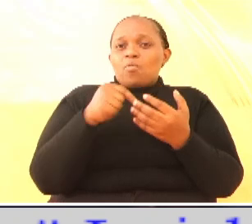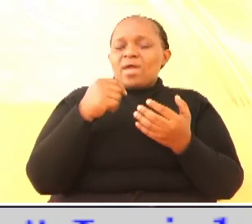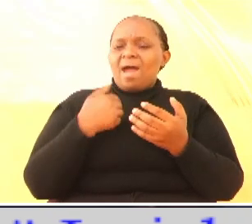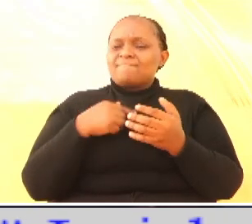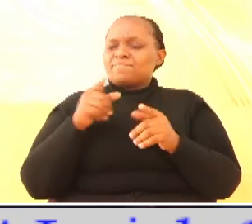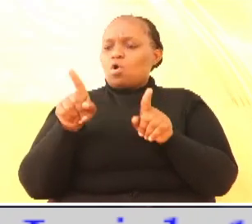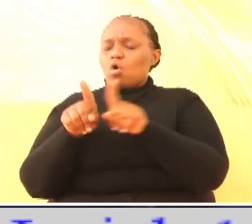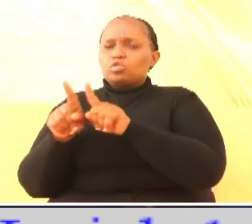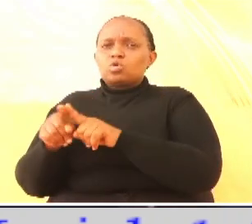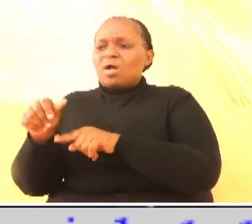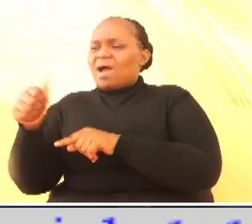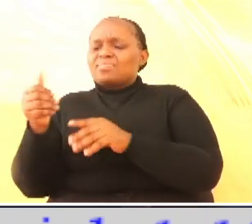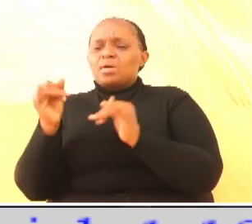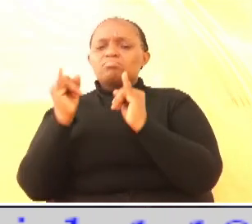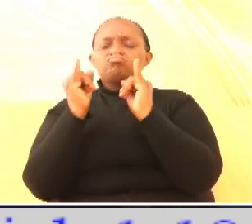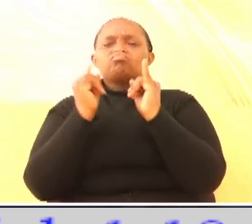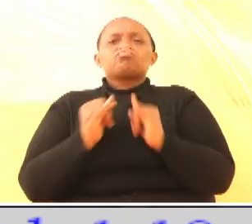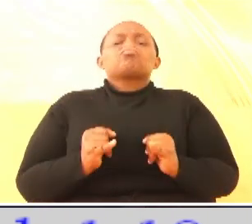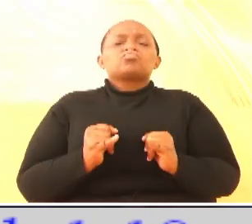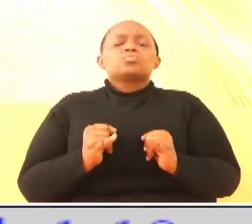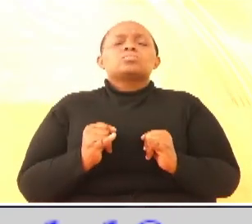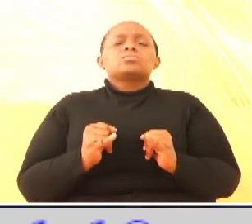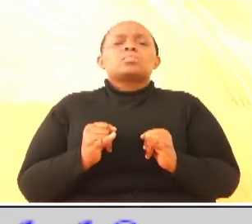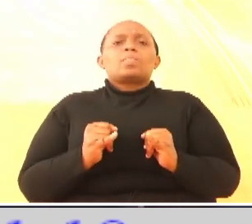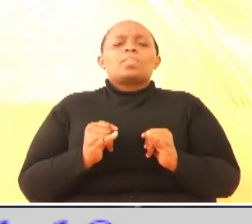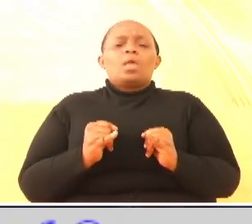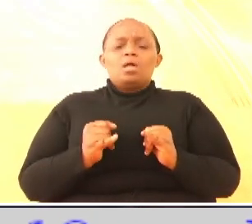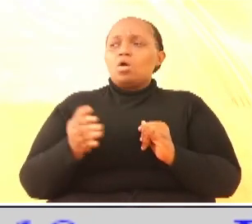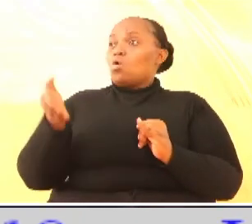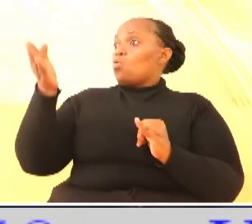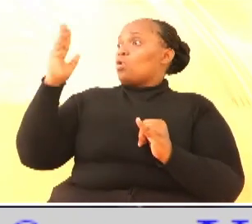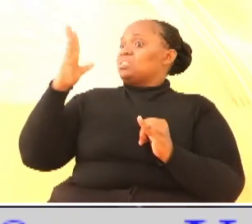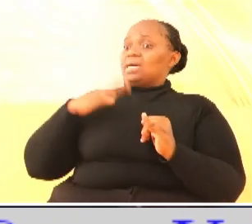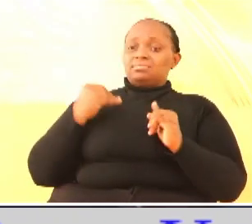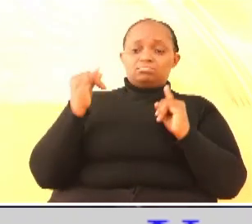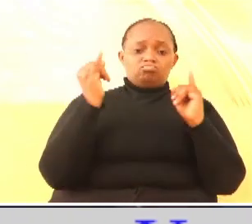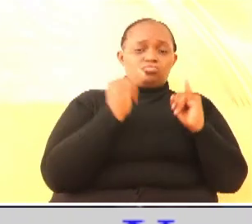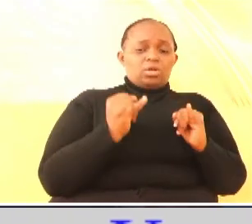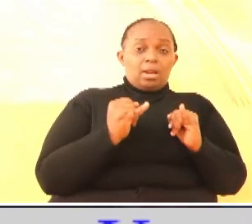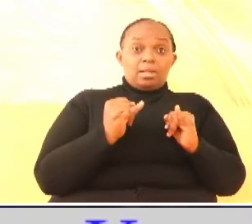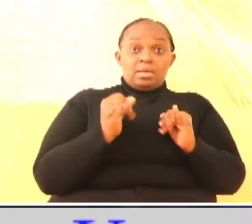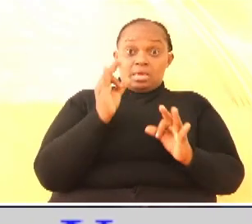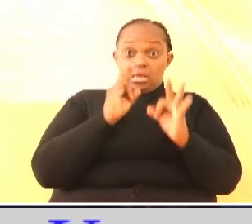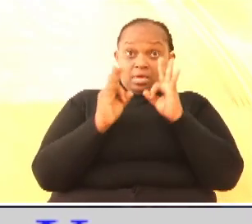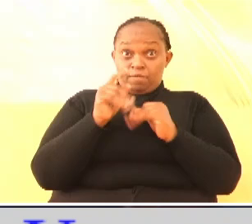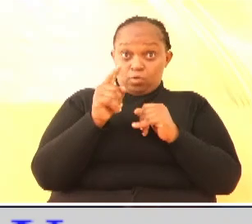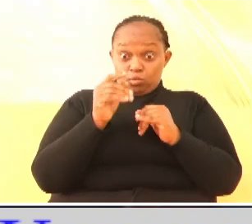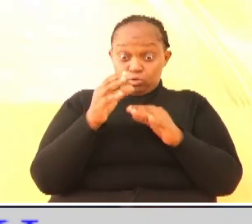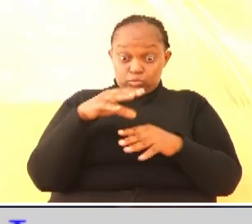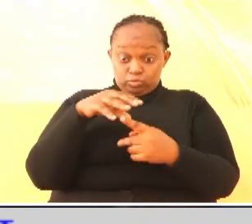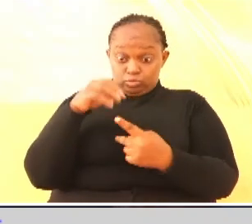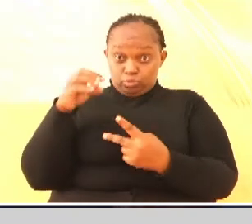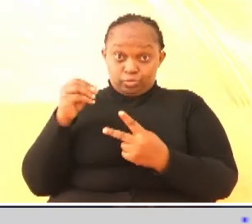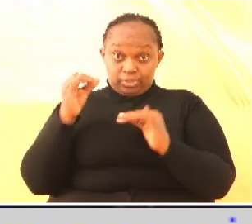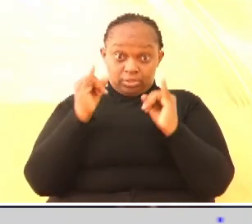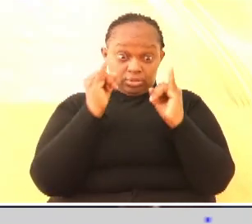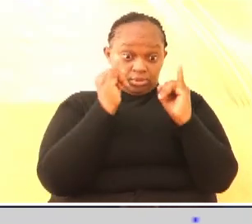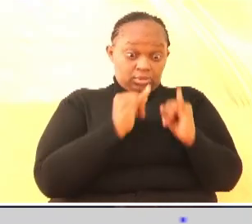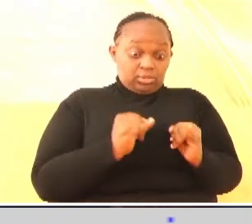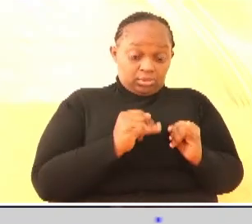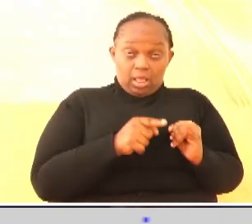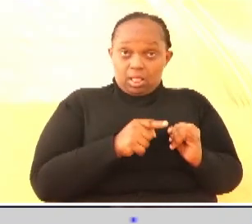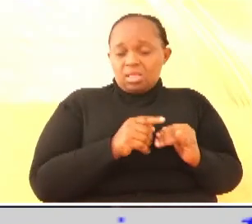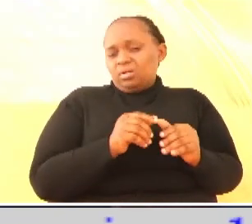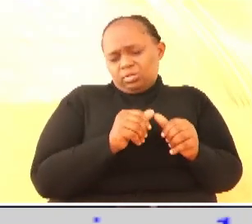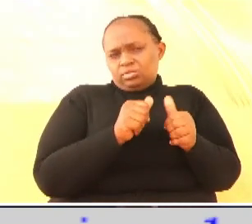ambao amewatendea wema namna hii. Lakini ikiwa mtachagua vingine, mimi na nyumba